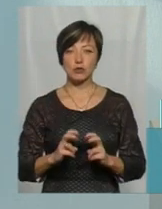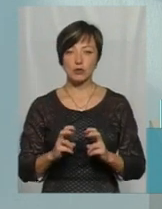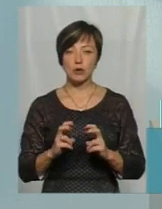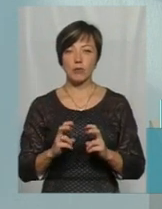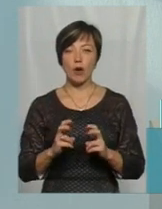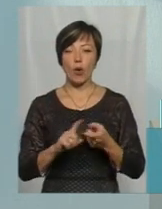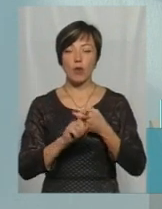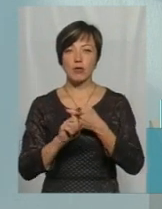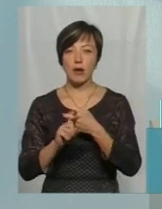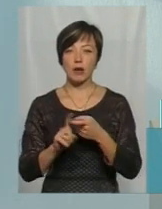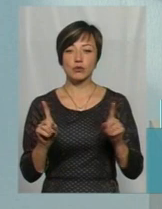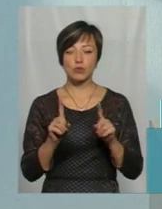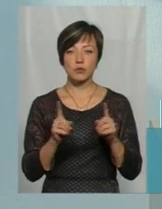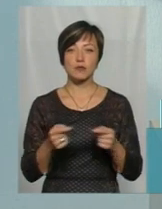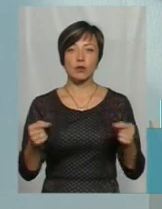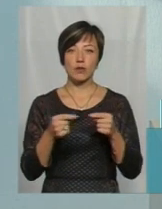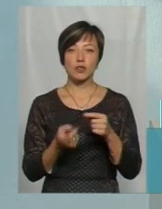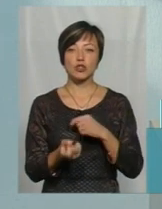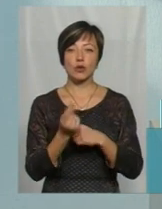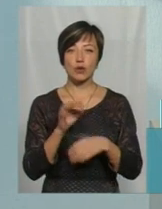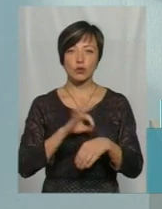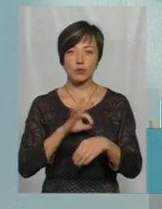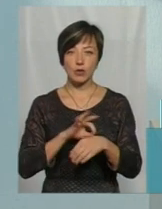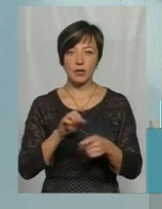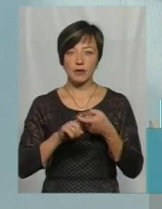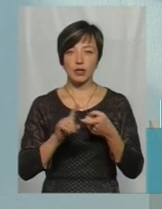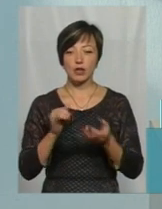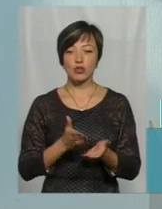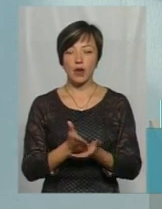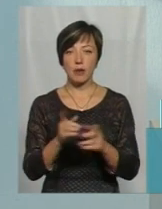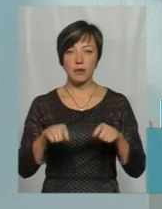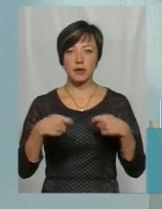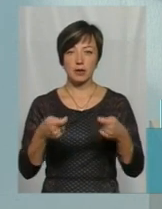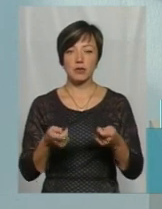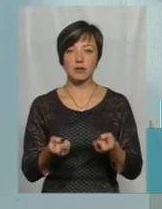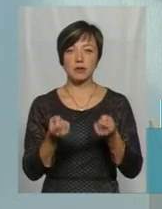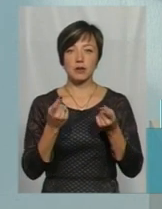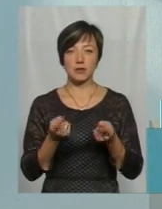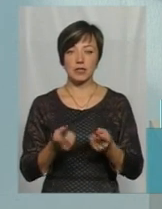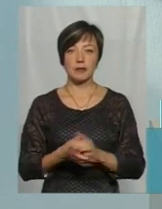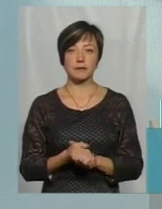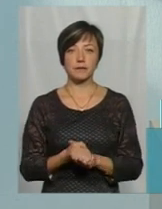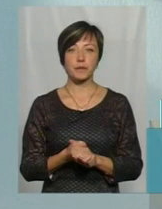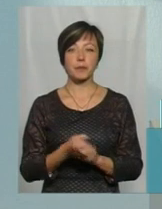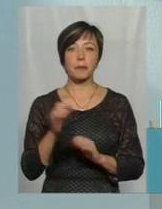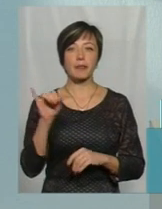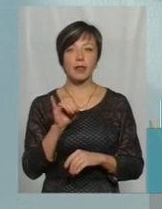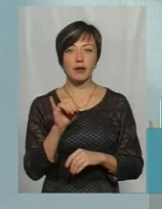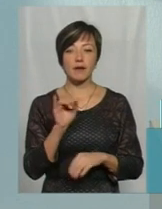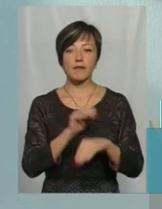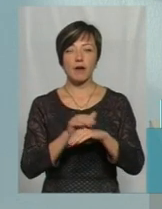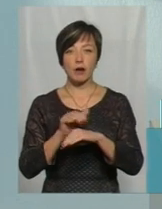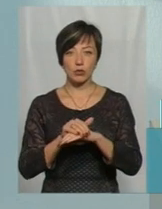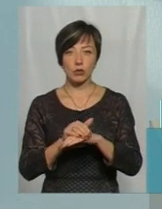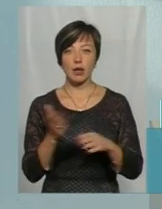обстежуємо контактних для того, щоб встановити і джерело збудника інфекції, і шлях встановити, шлях передачі, і